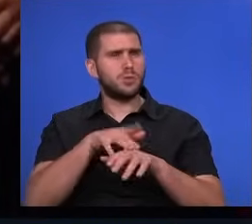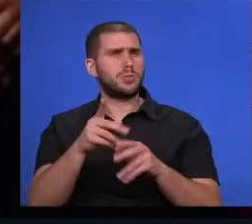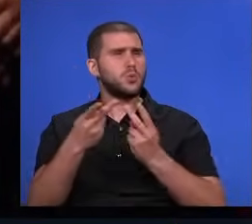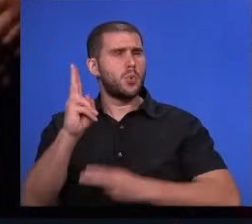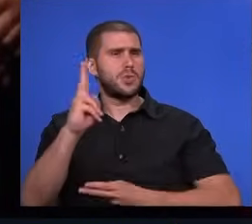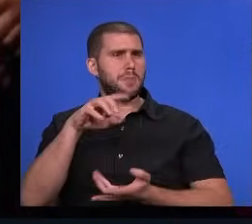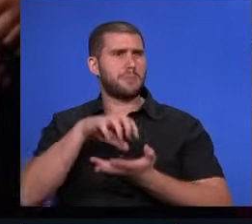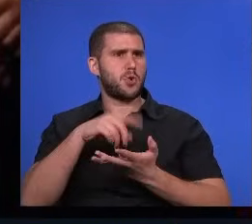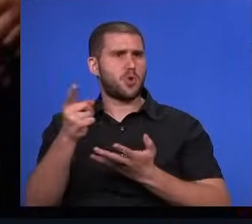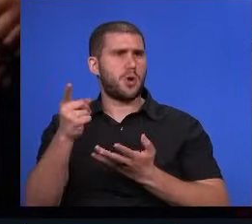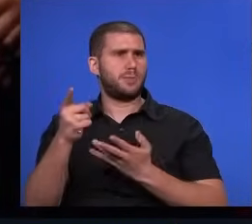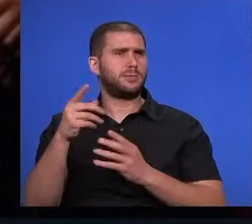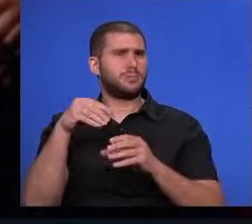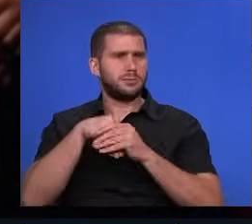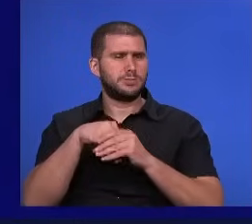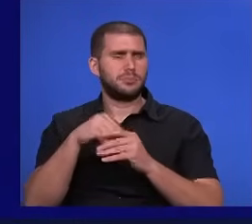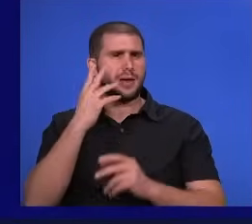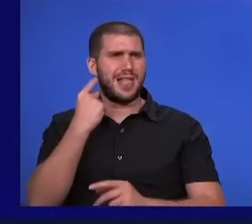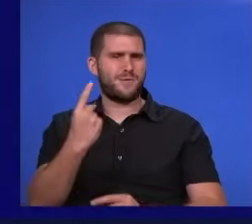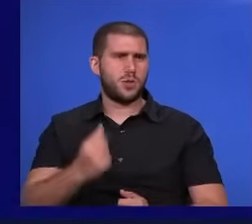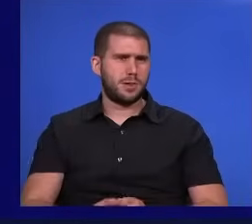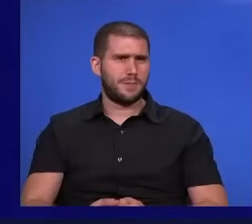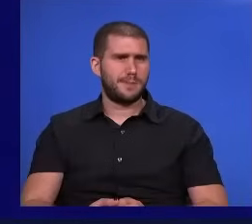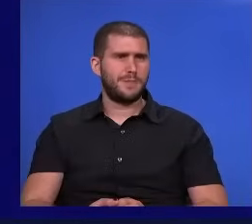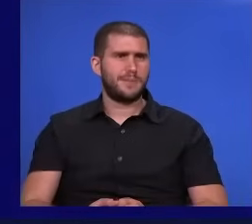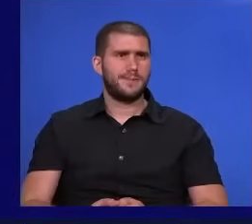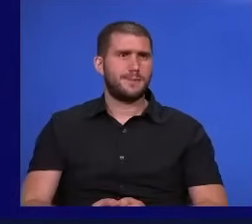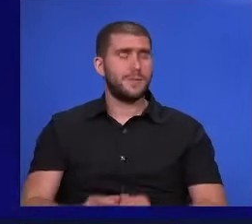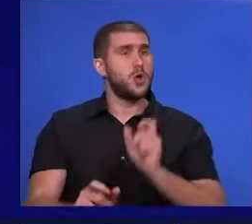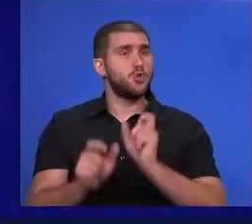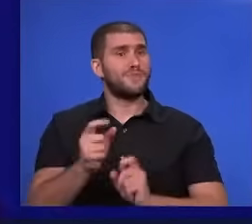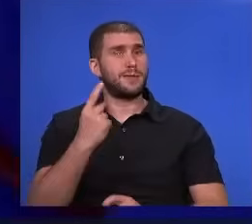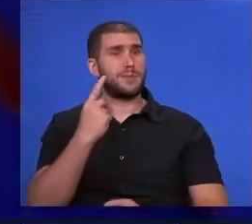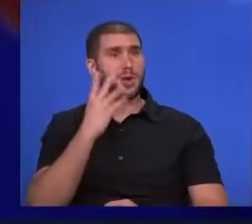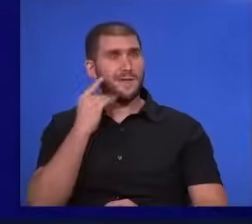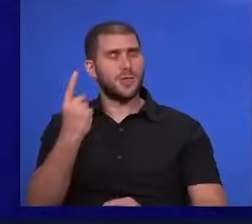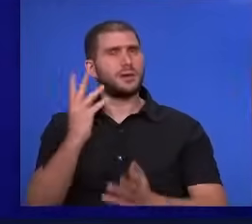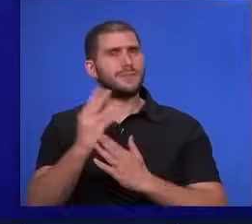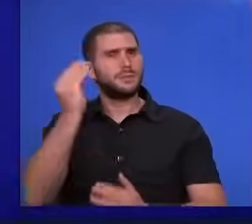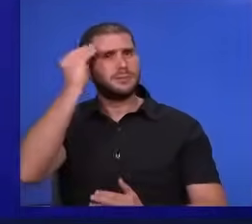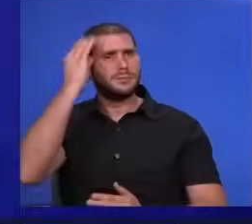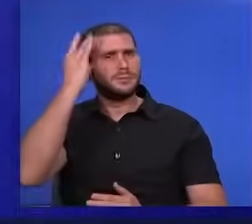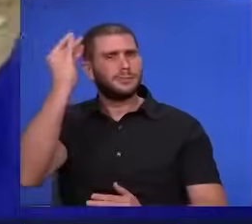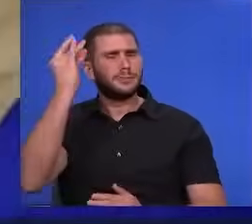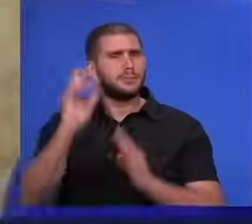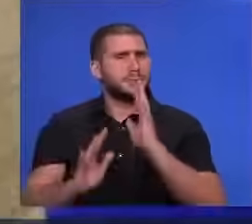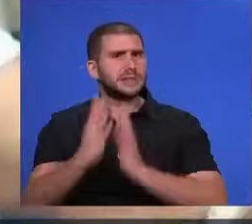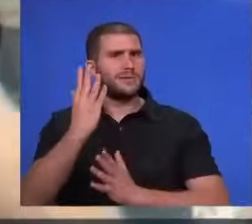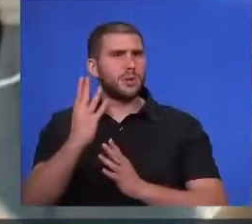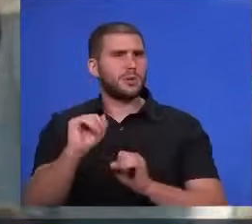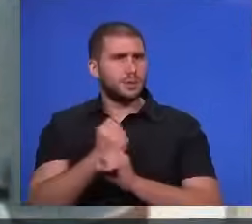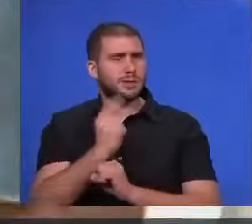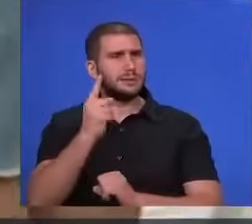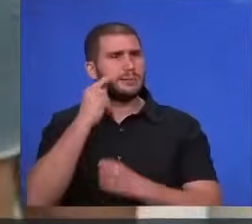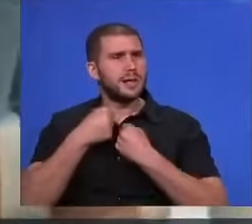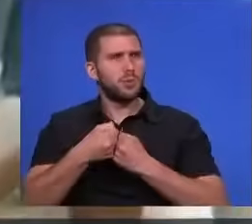the center of the storm entering California. תושבי קליפורניה למודי שריפות ובצורות צריכים עכשיו ללמוד להתמודד גם